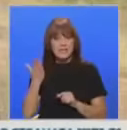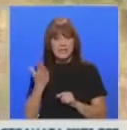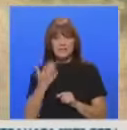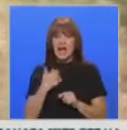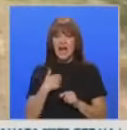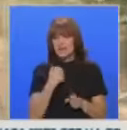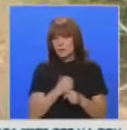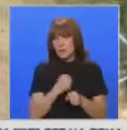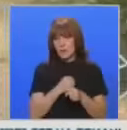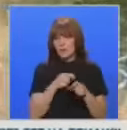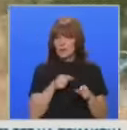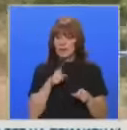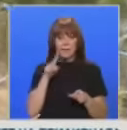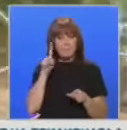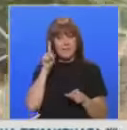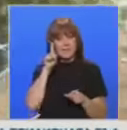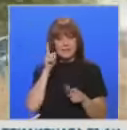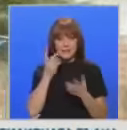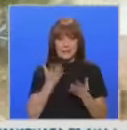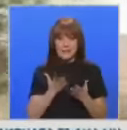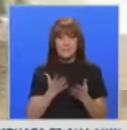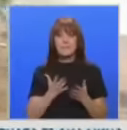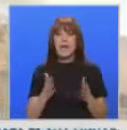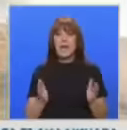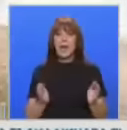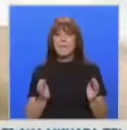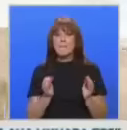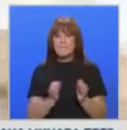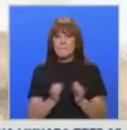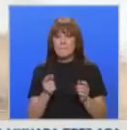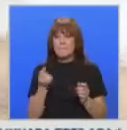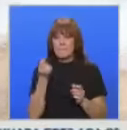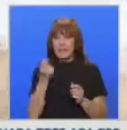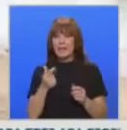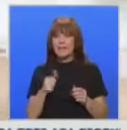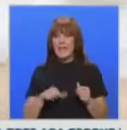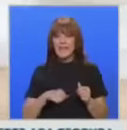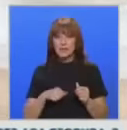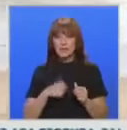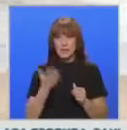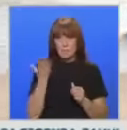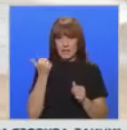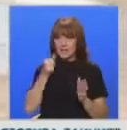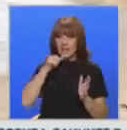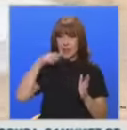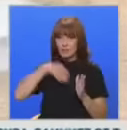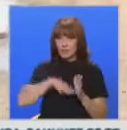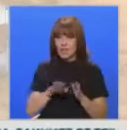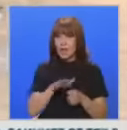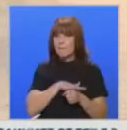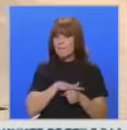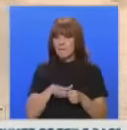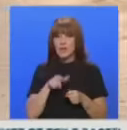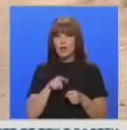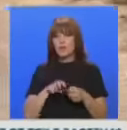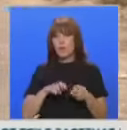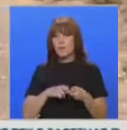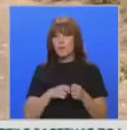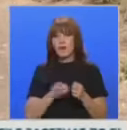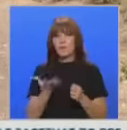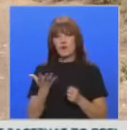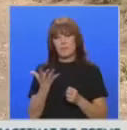какво става въпрос. Малкият язовир, който е над Лозенец, преди наводнението е бил пълен. Оказва се, че той е проблемен повече от 5